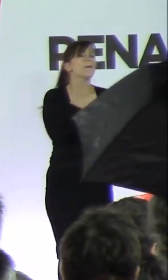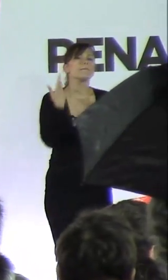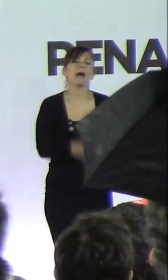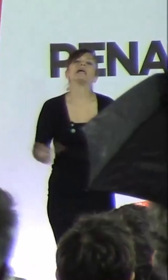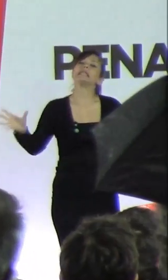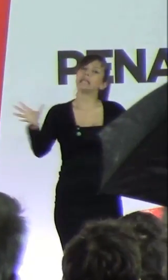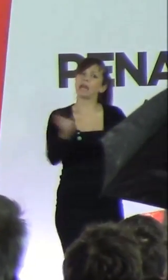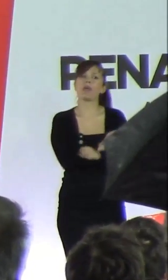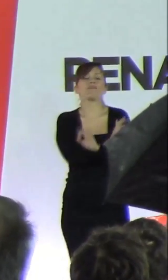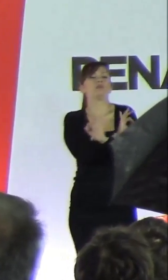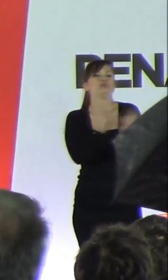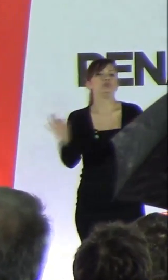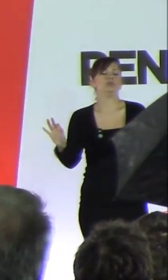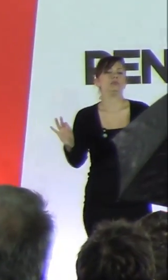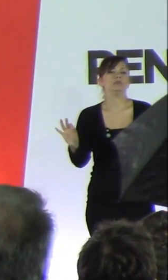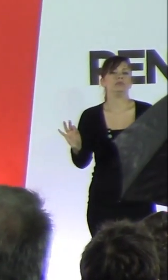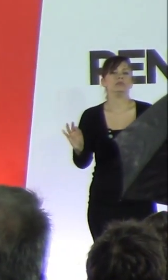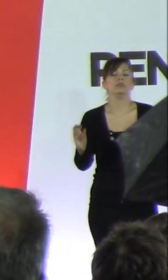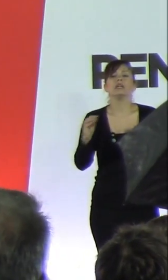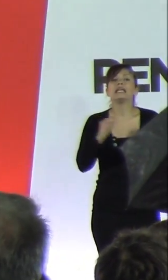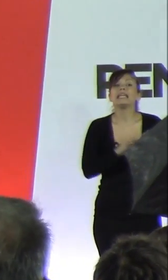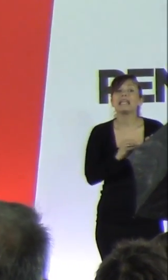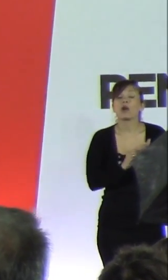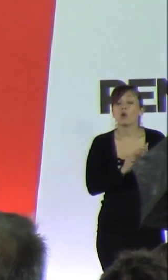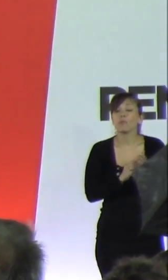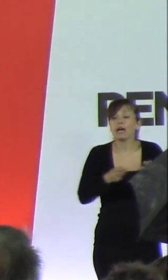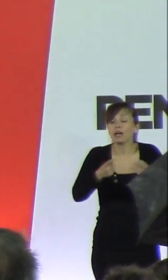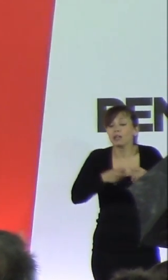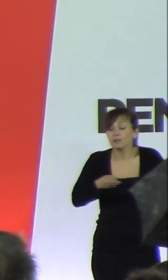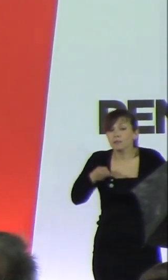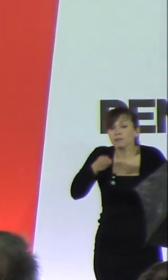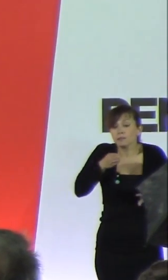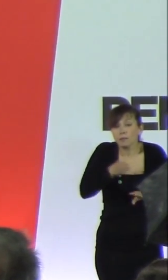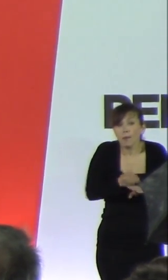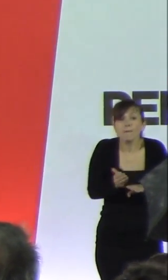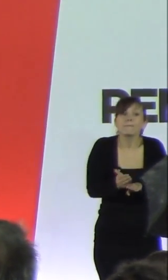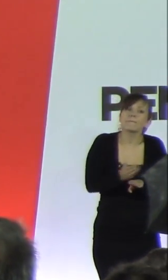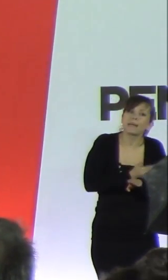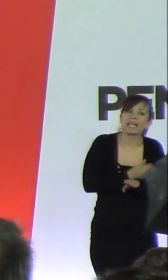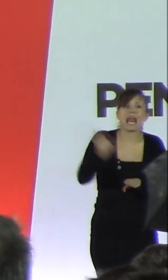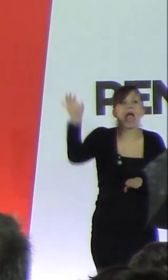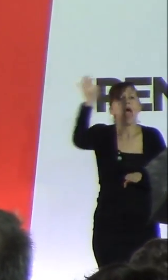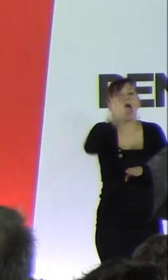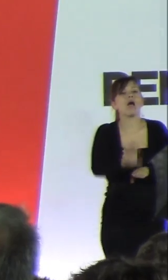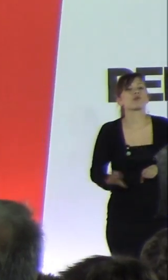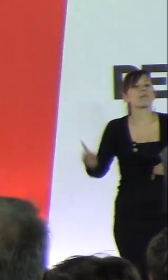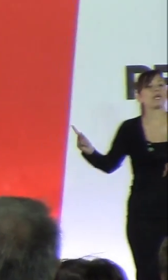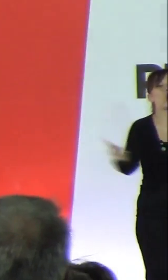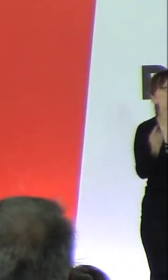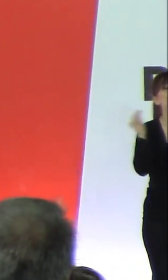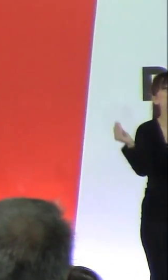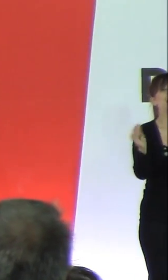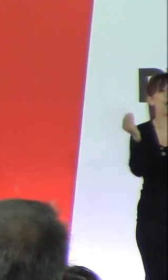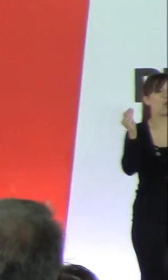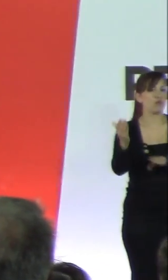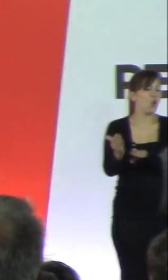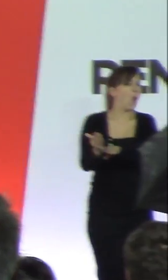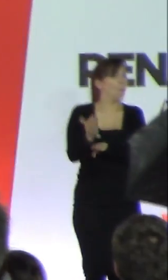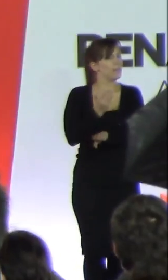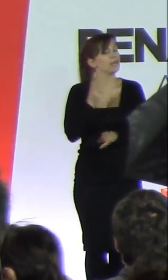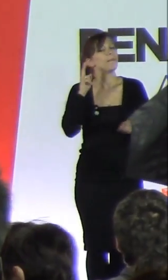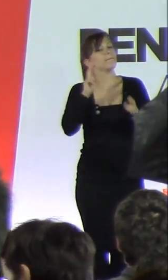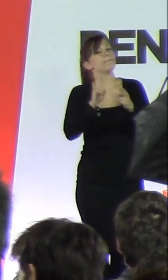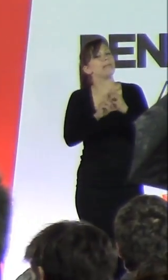και μια αναπάντητη συνάντηση έξω από το Ευρωπαϊκό Κοινοβούλιο, που ναι και εκεί